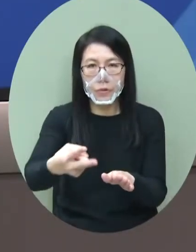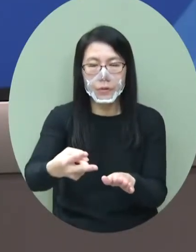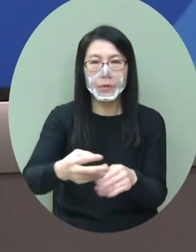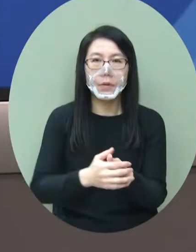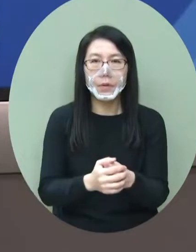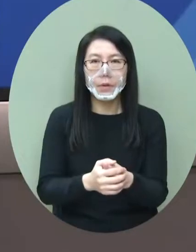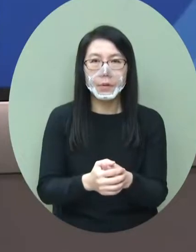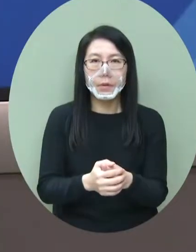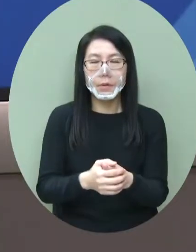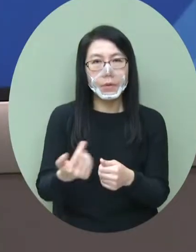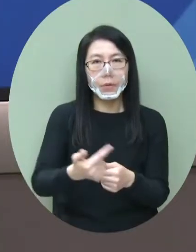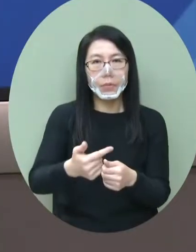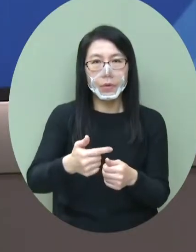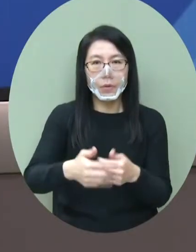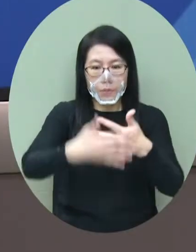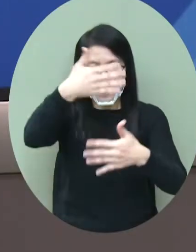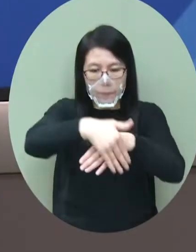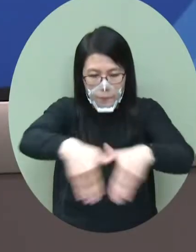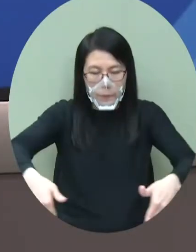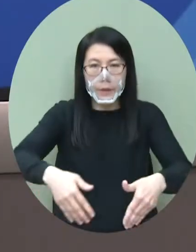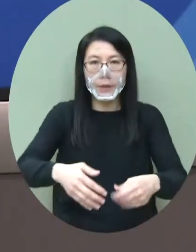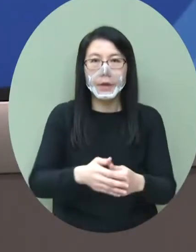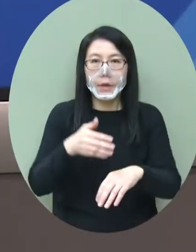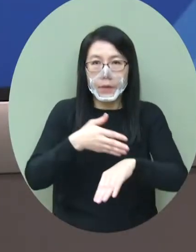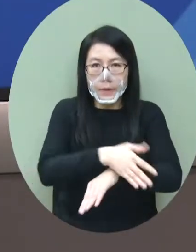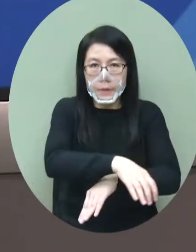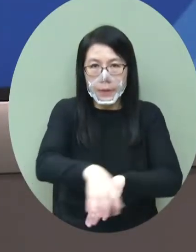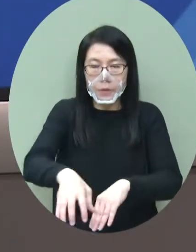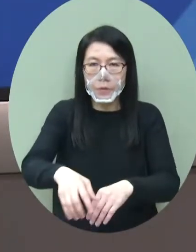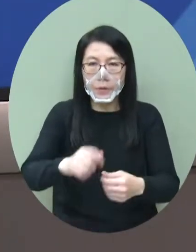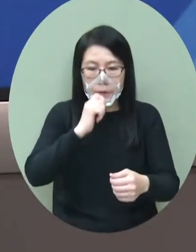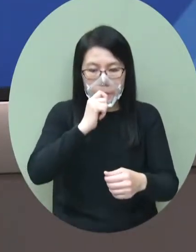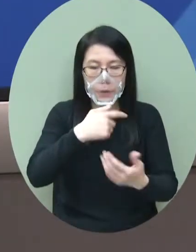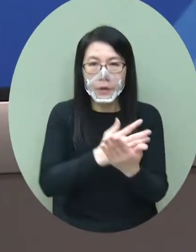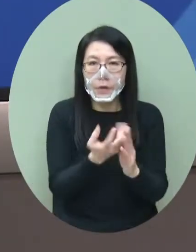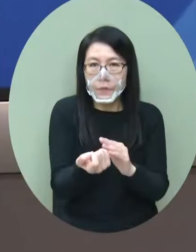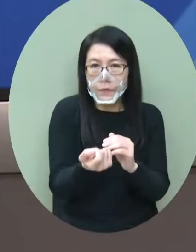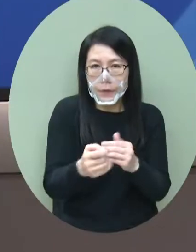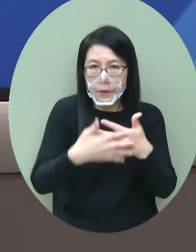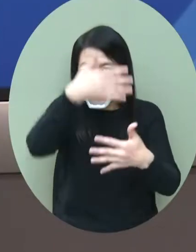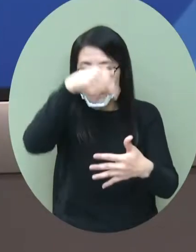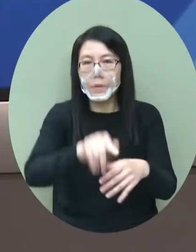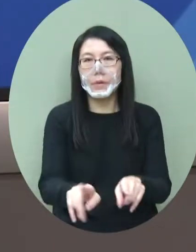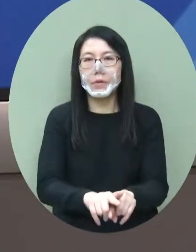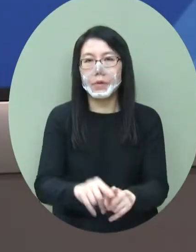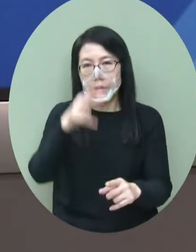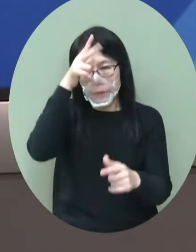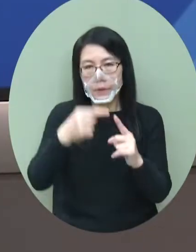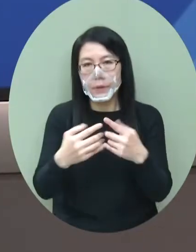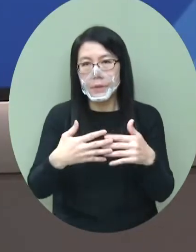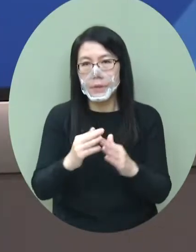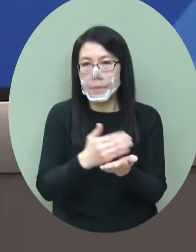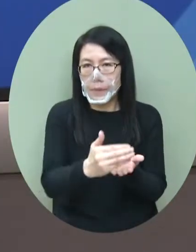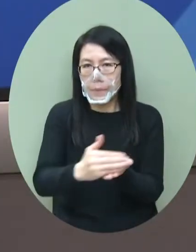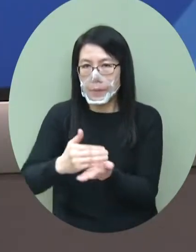是呢，逐渐的已经改变为，就是在很多围风强检或者是社区检查附近一带的屋村呢，我